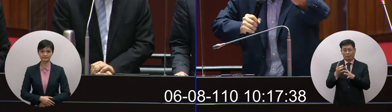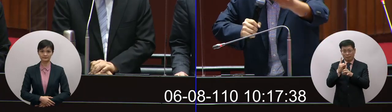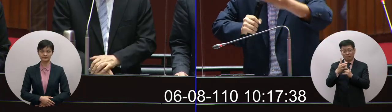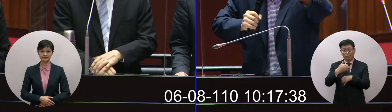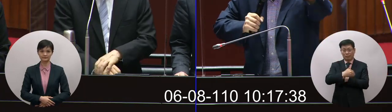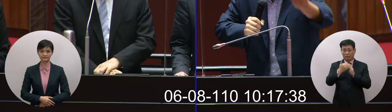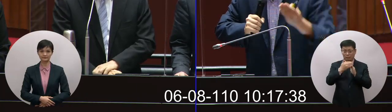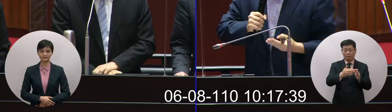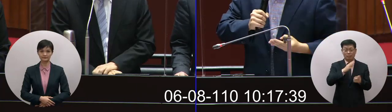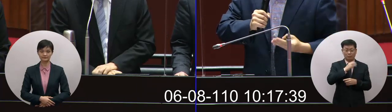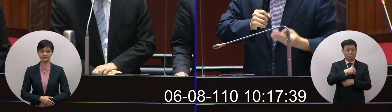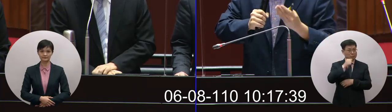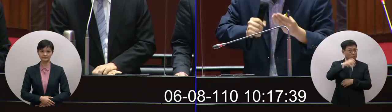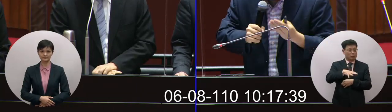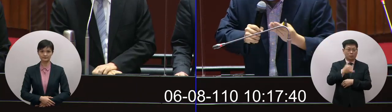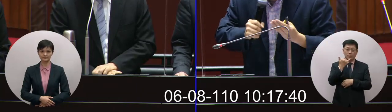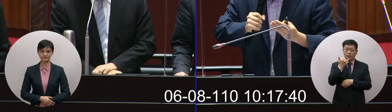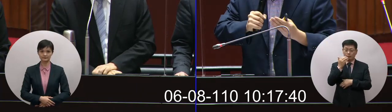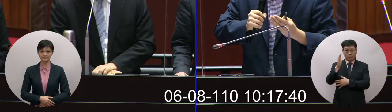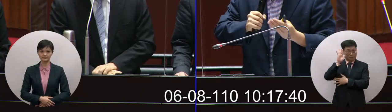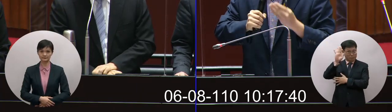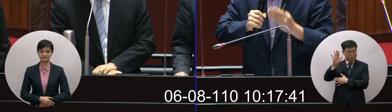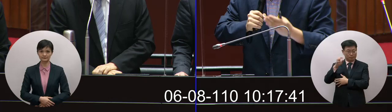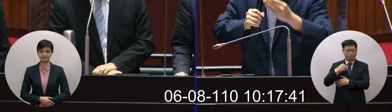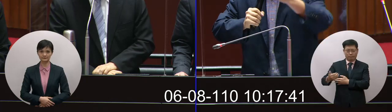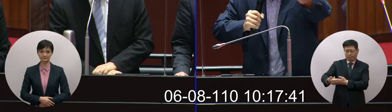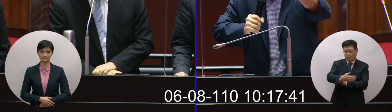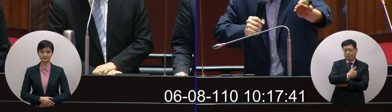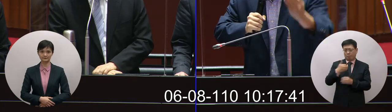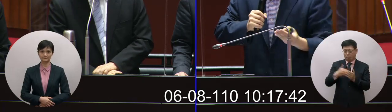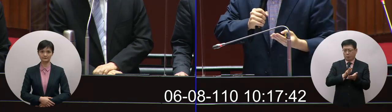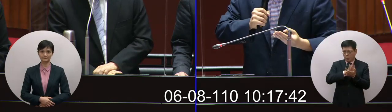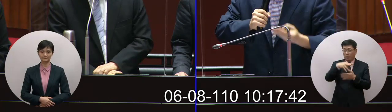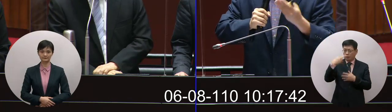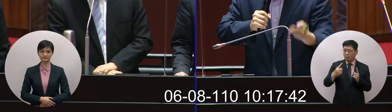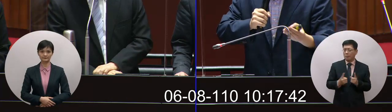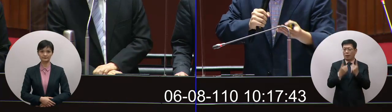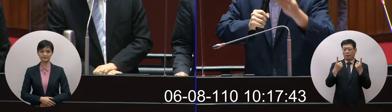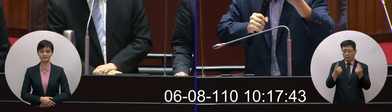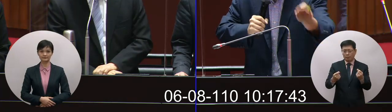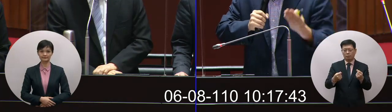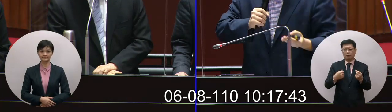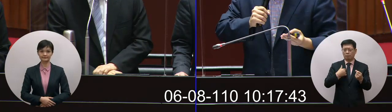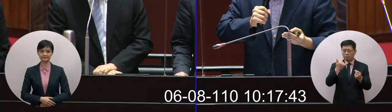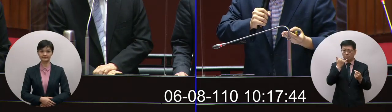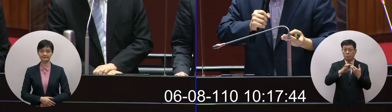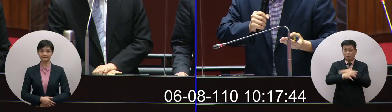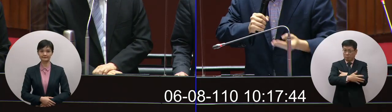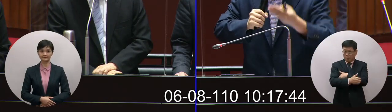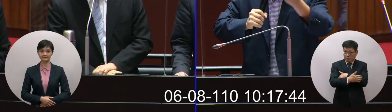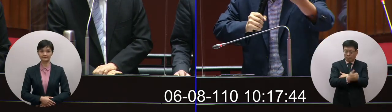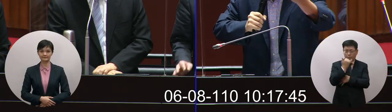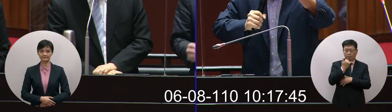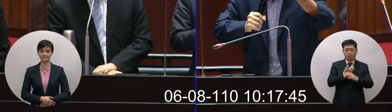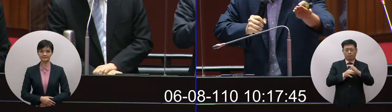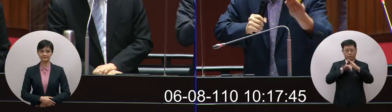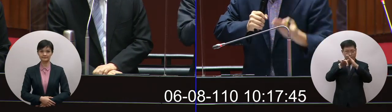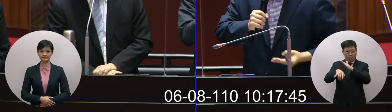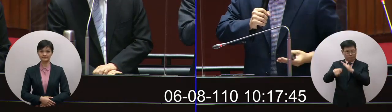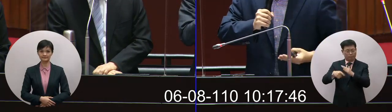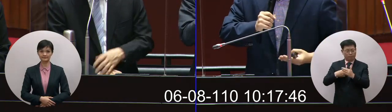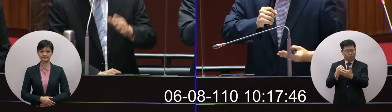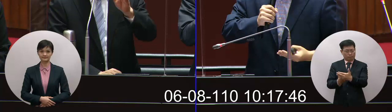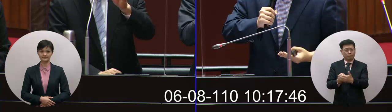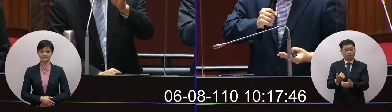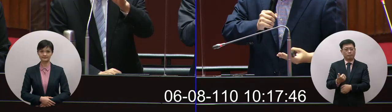然后你去征用这个公有，说以便将来如果说又有这样的群聚感染、移工群聚感染的情况之下，也当去安置